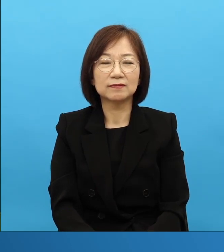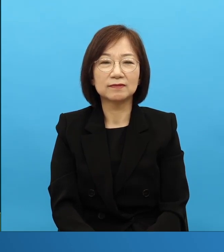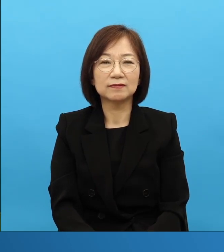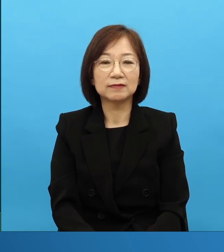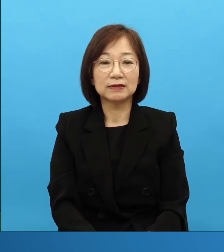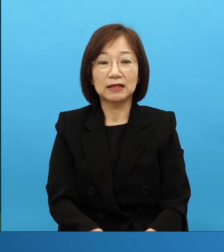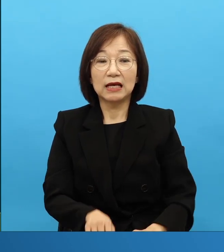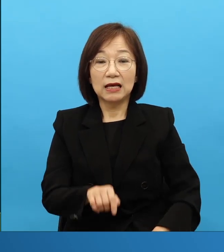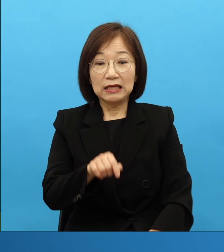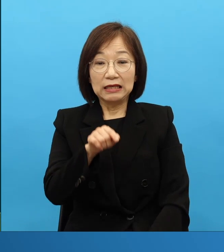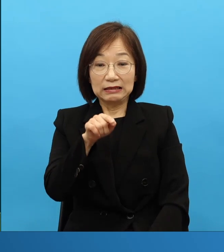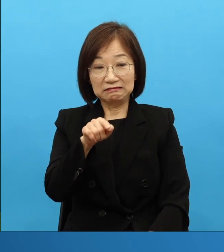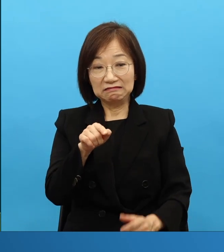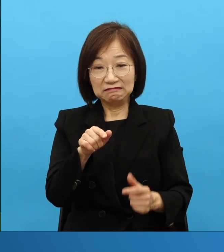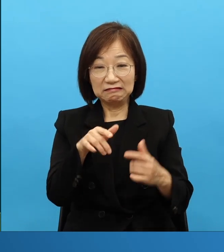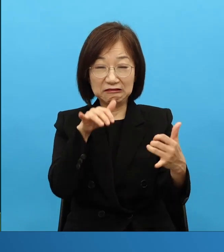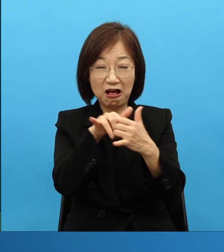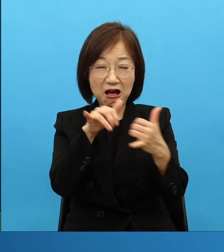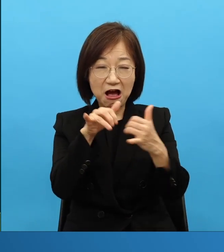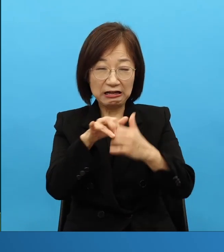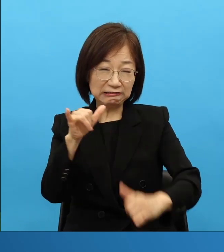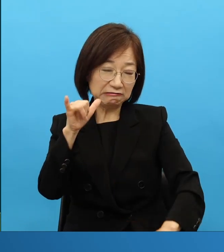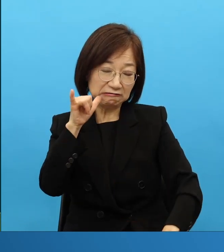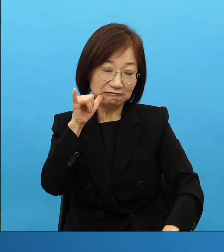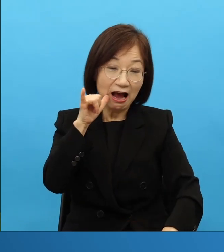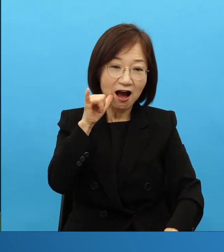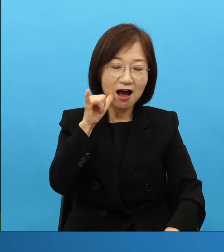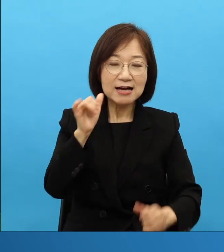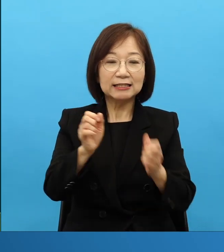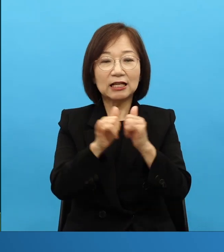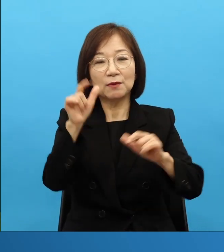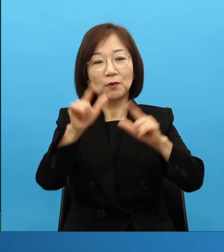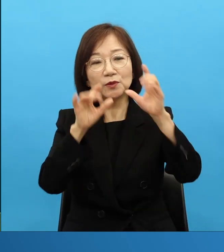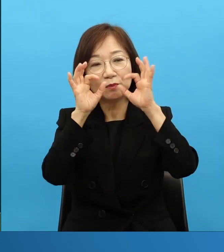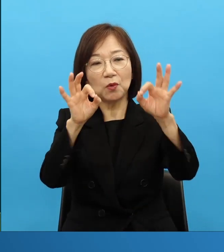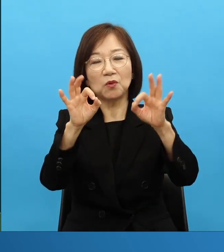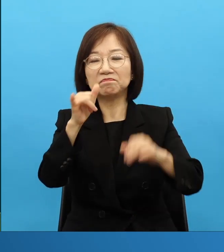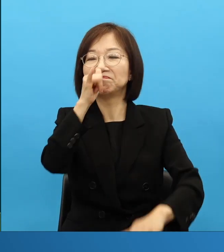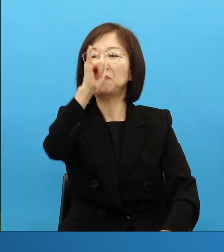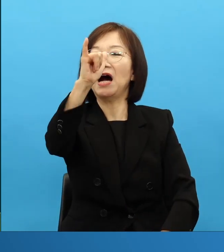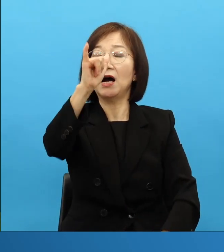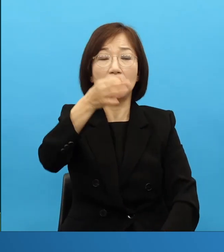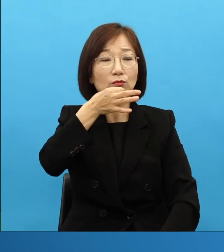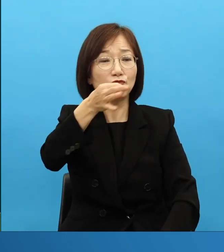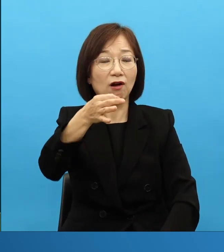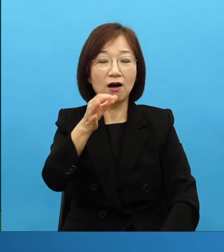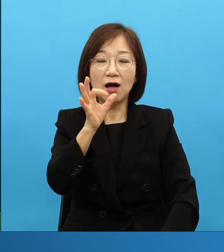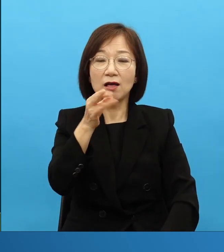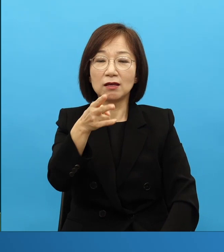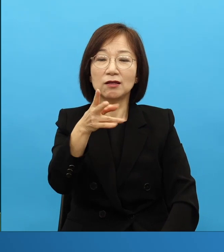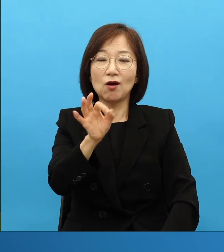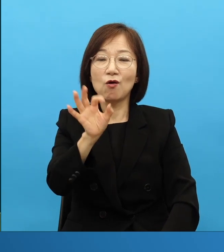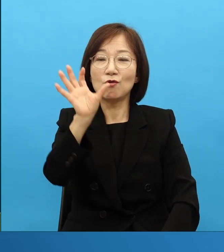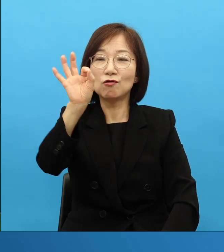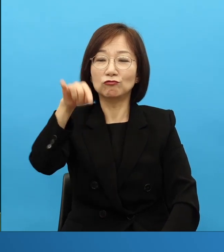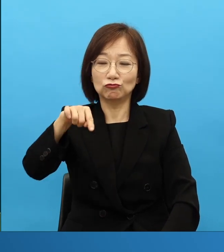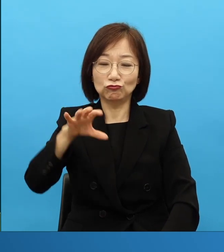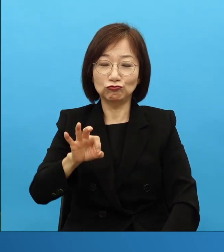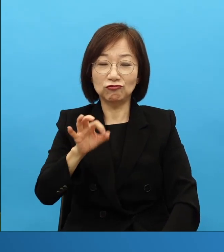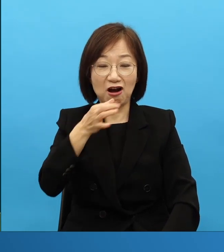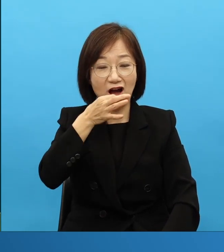세상에서는 영웅이라 이렇게 표현했습니다. And to those 뭐 people 영웅입니까? who do this work, they call them heroes. How is that a